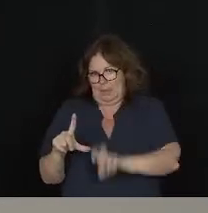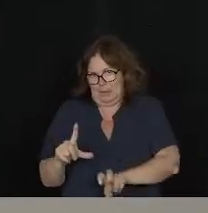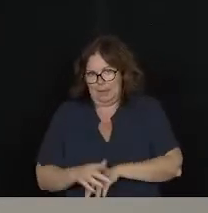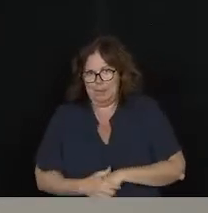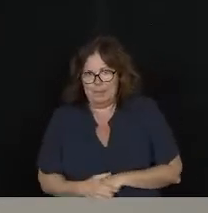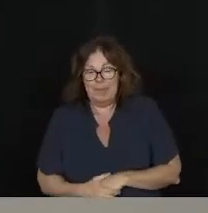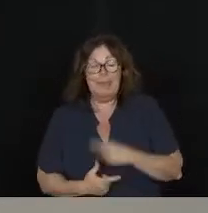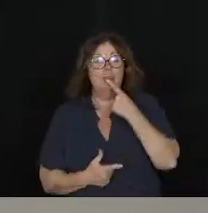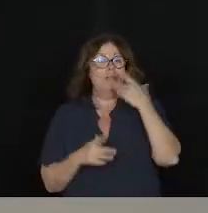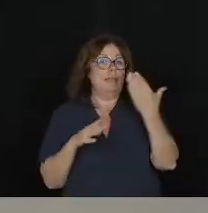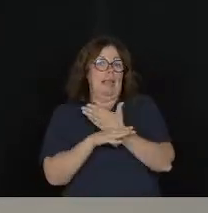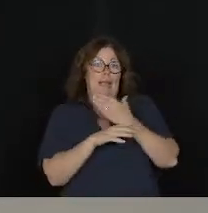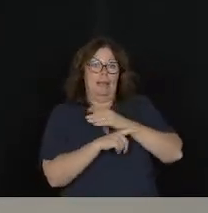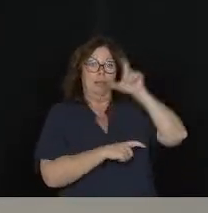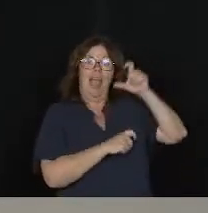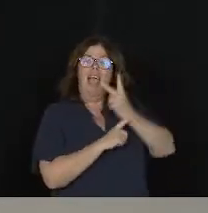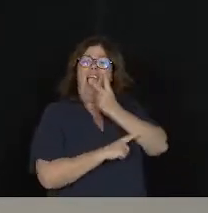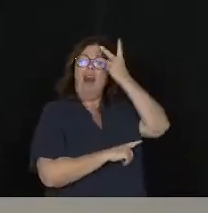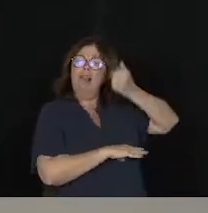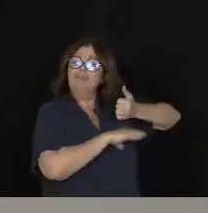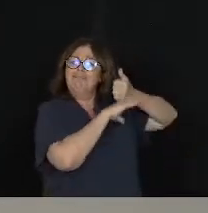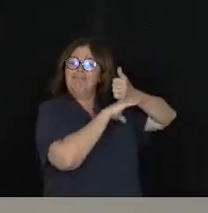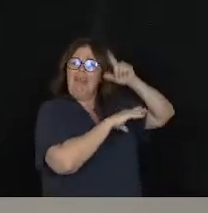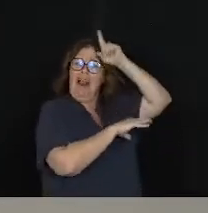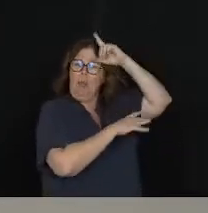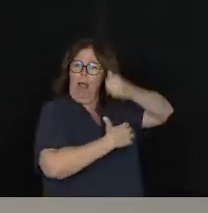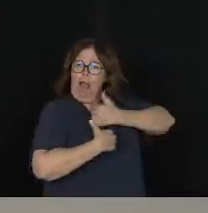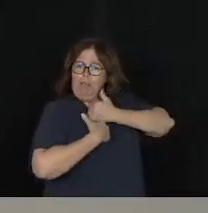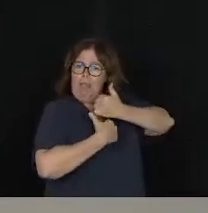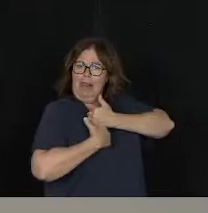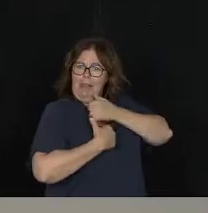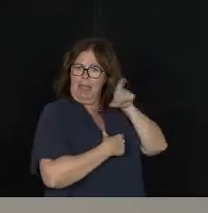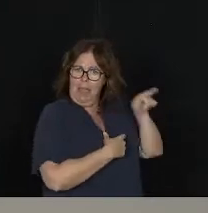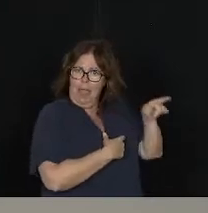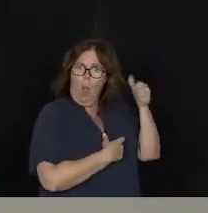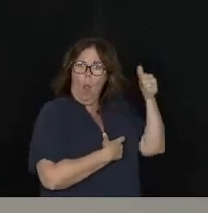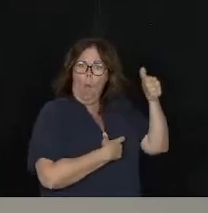les élites militaires allemandes, à partir de 1933, mettent en place